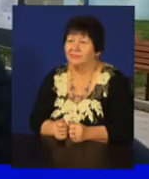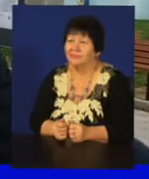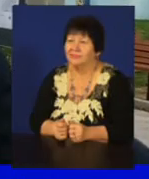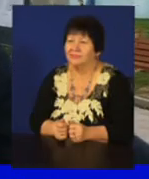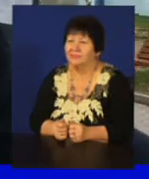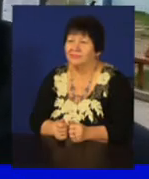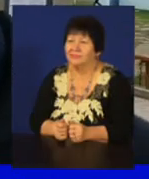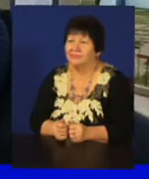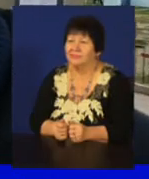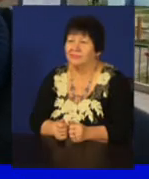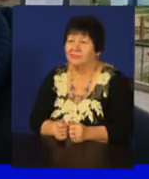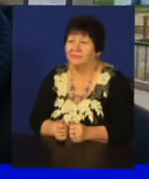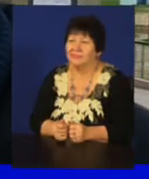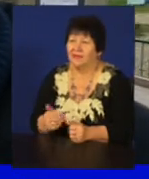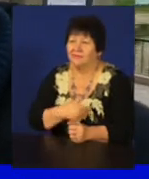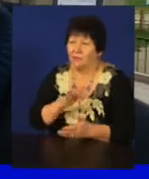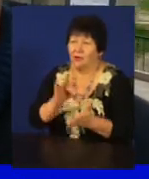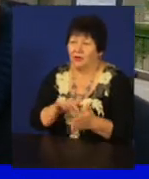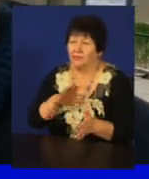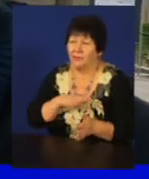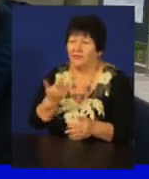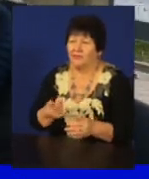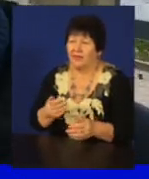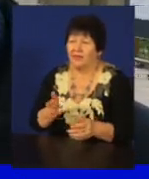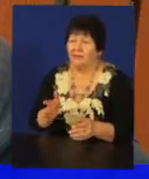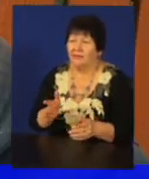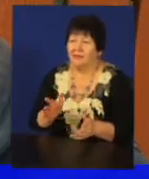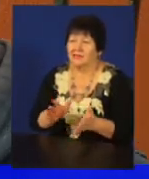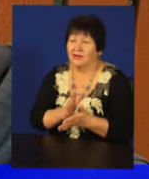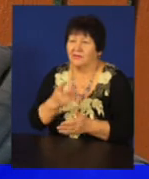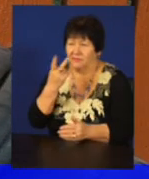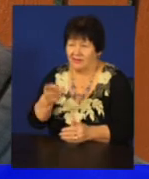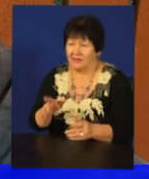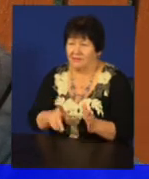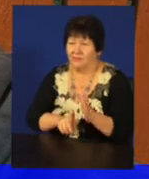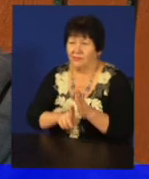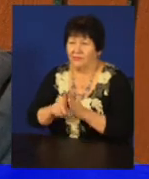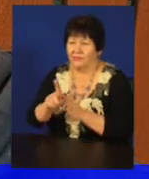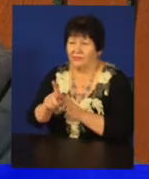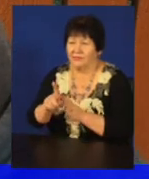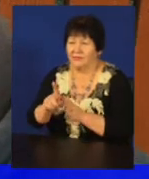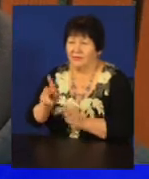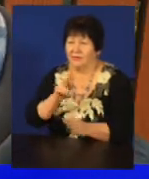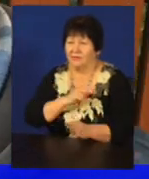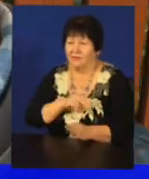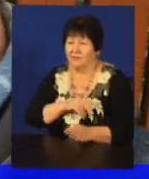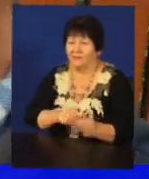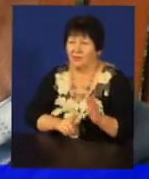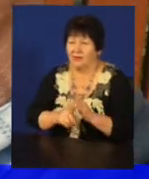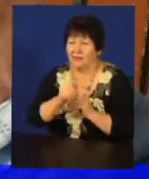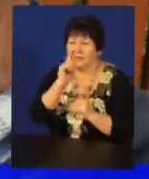populația orașului Leova are interes ca să fie rețele de canalizare. Văd că s-o apucat și mi-e rebdea, văd că de-amu s-o apucat din